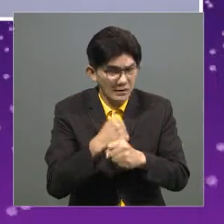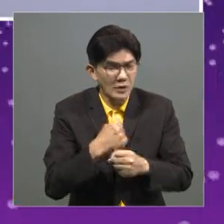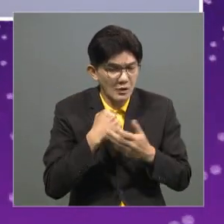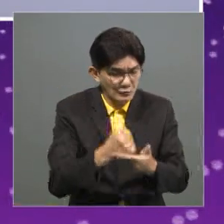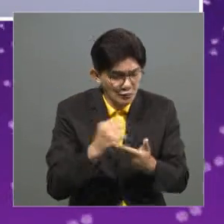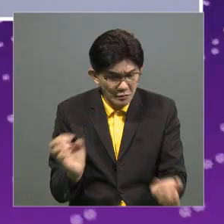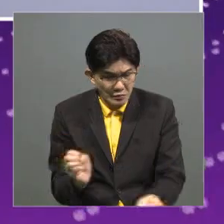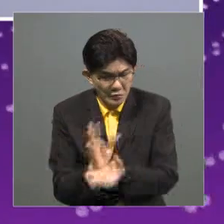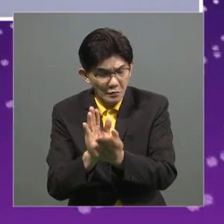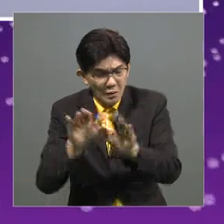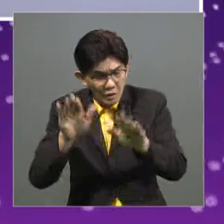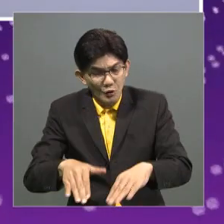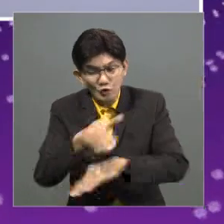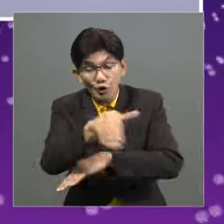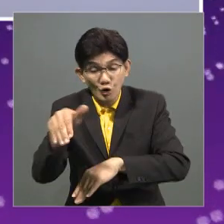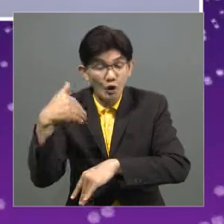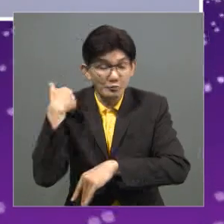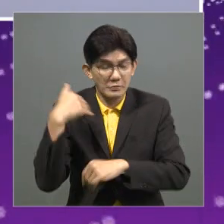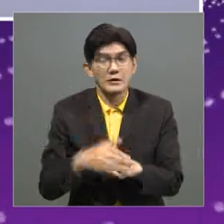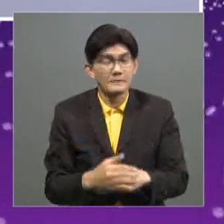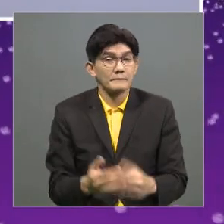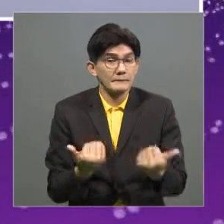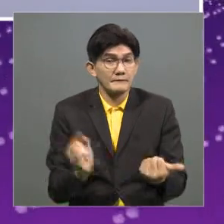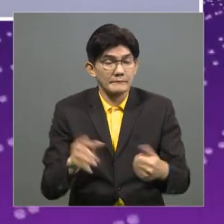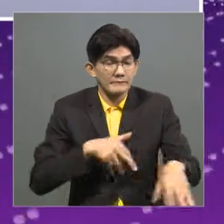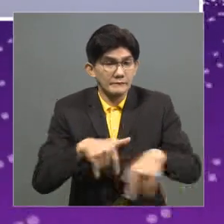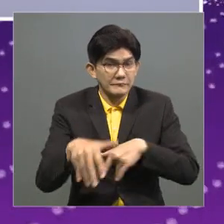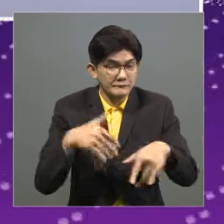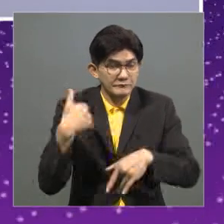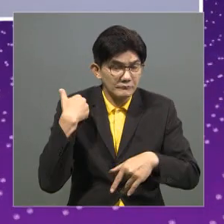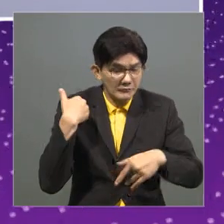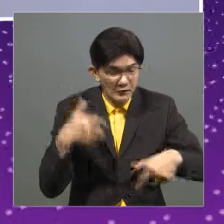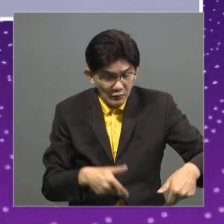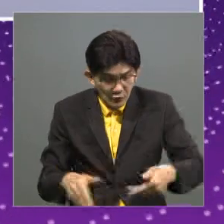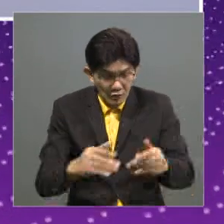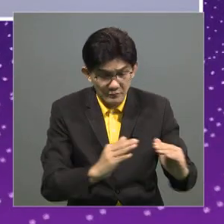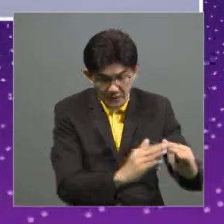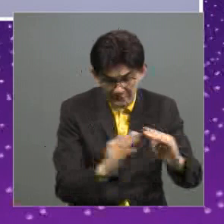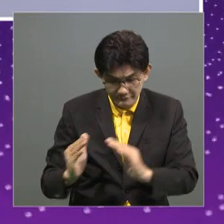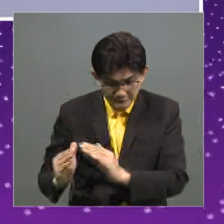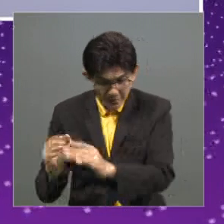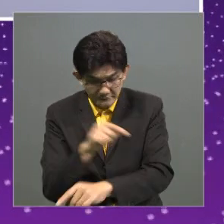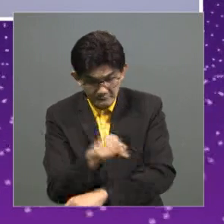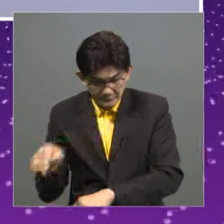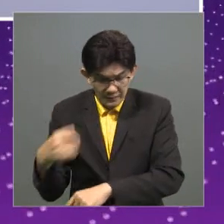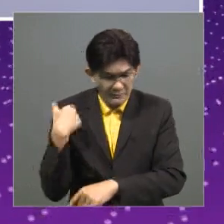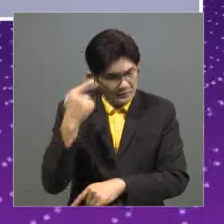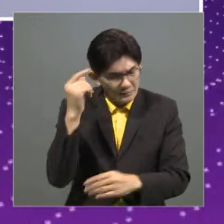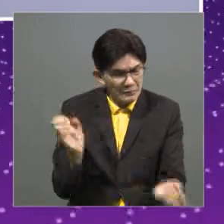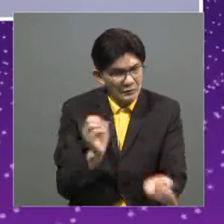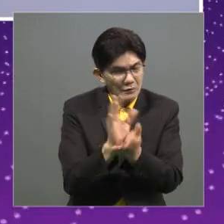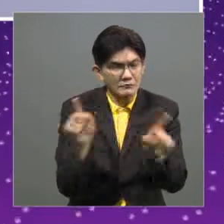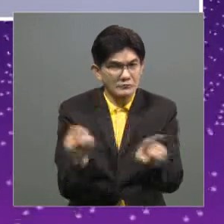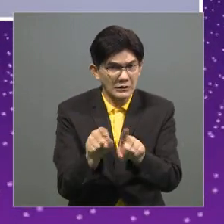ยลดผลกระทบในพื้นที่ที่อยู่ท้ายเขื่อนแต่แน่นอนนะครับว่าประชาชนที่อยู่ริม2ฝั่งแม่น้ำนะครับทั้งเหนือเขื่อนและท้ายเขื่อนเนี่ยอาจจะได้รับผลกระท